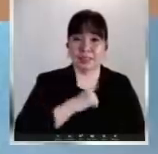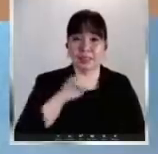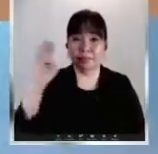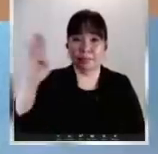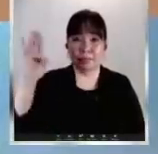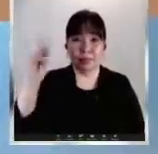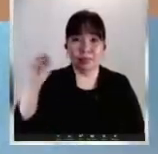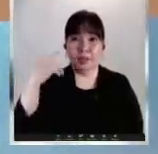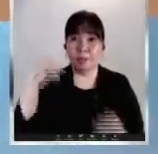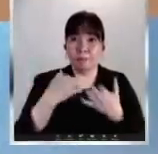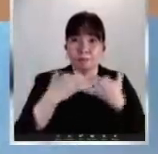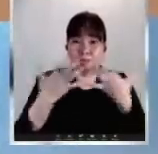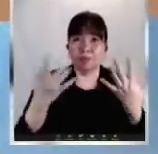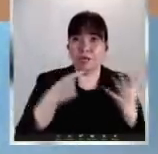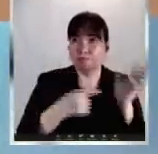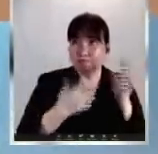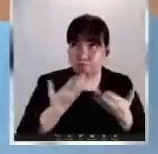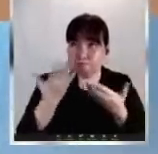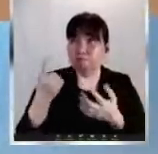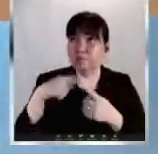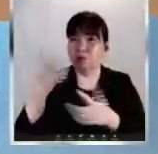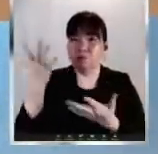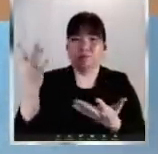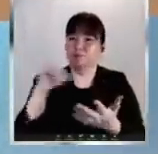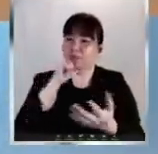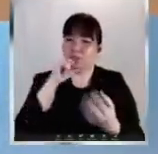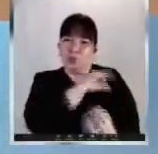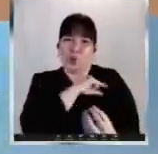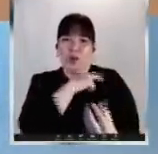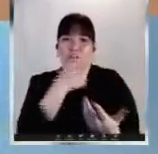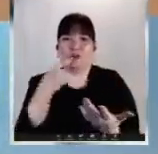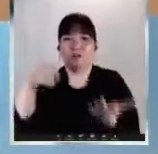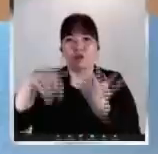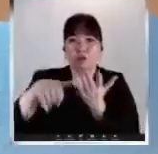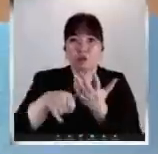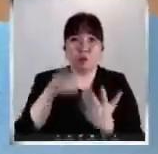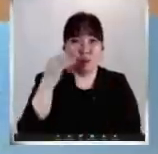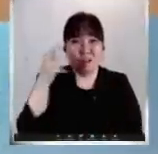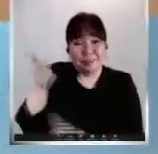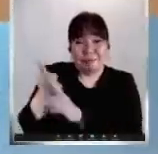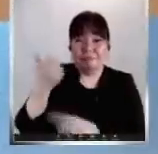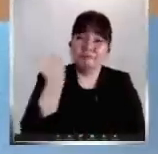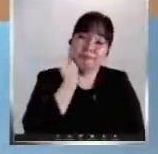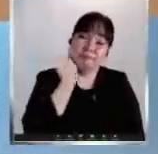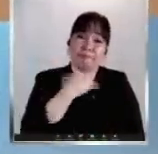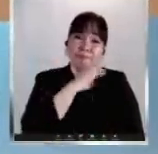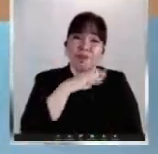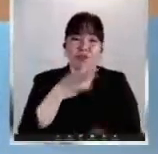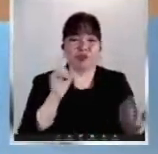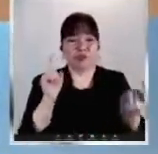petisyong nagpapadisqualify sa kanya sa election 2022. Nilalagnat daw kasi si Marcos matapos umanong ma-expose sa